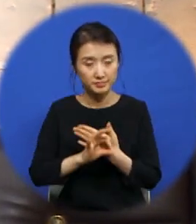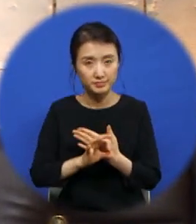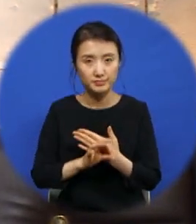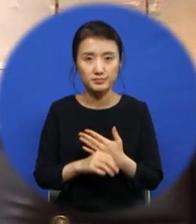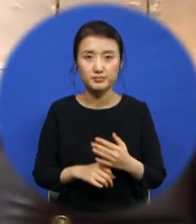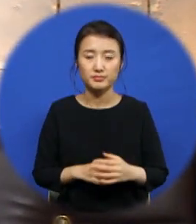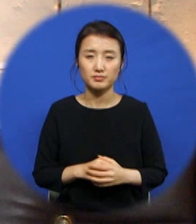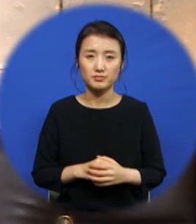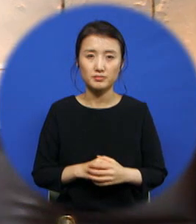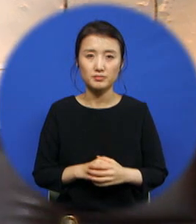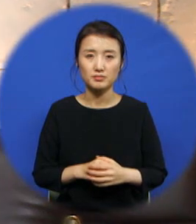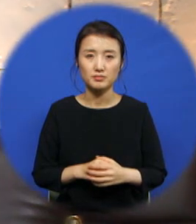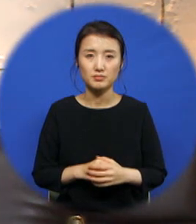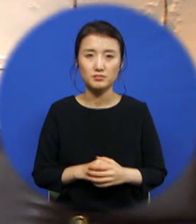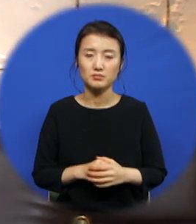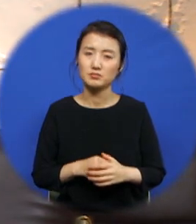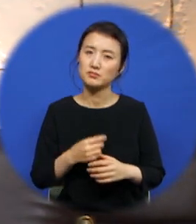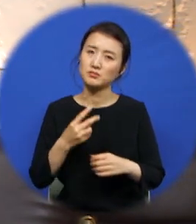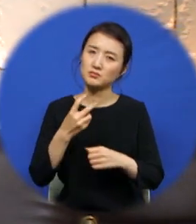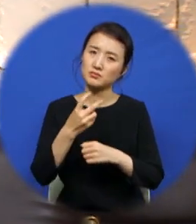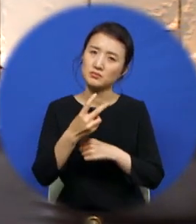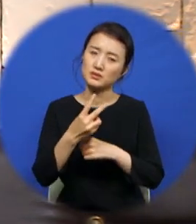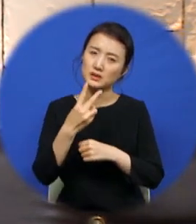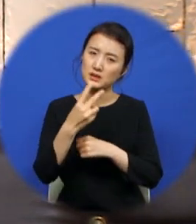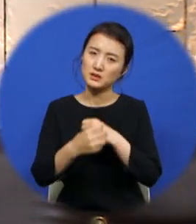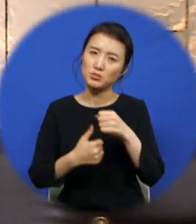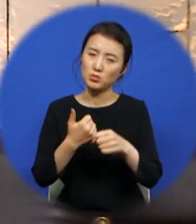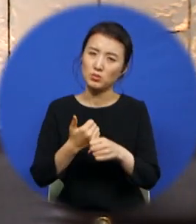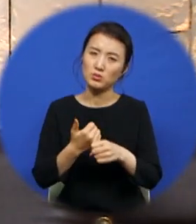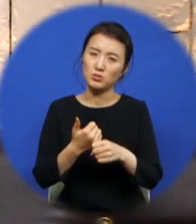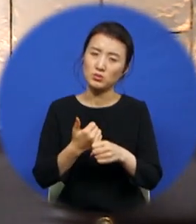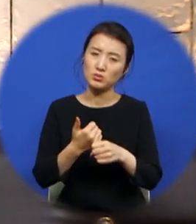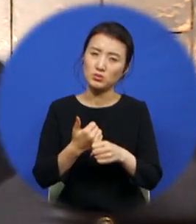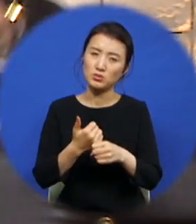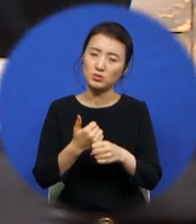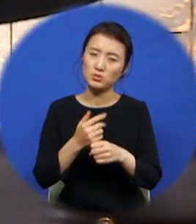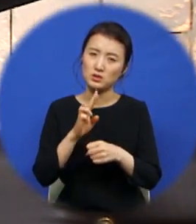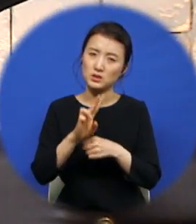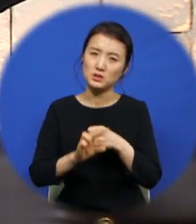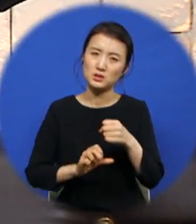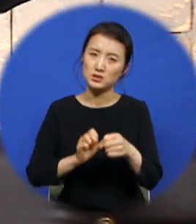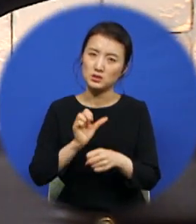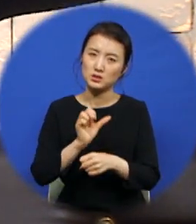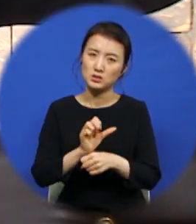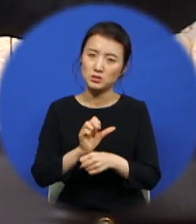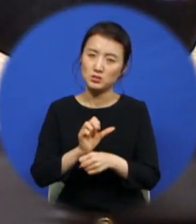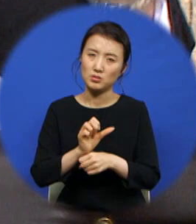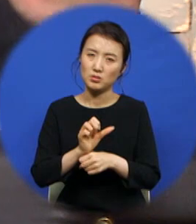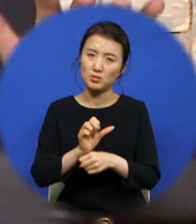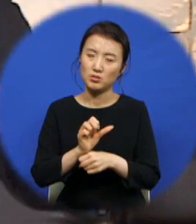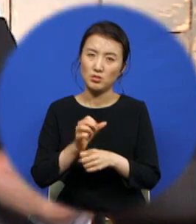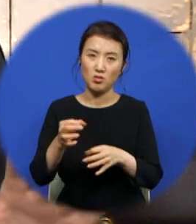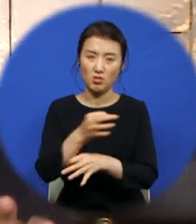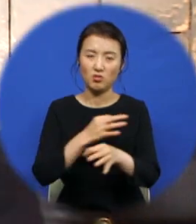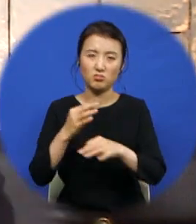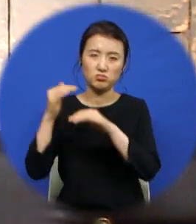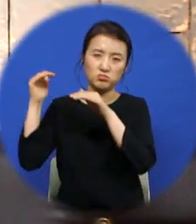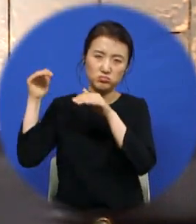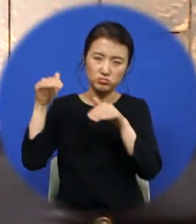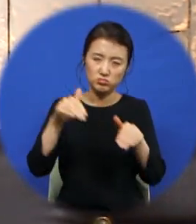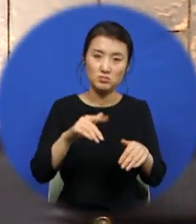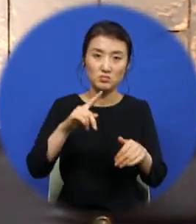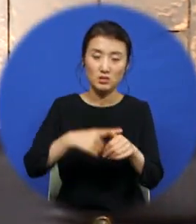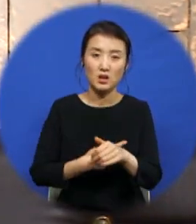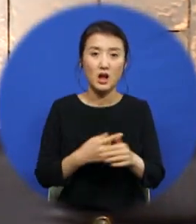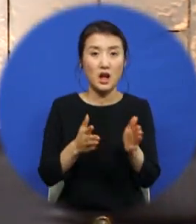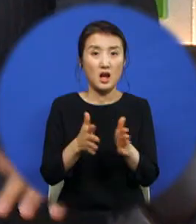2 2:30 5년정도 성장률이 낮아져 가지고 예 아파트 가격 있는 게다 많이 떨어졌죠 얘기를 안